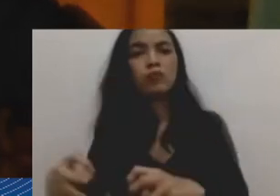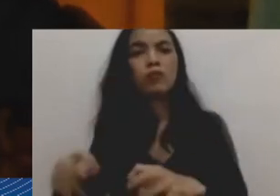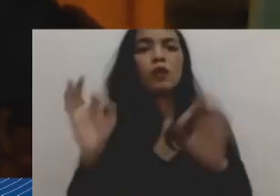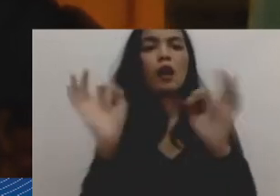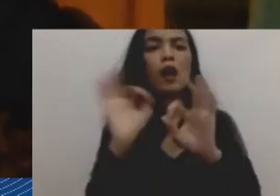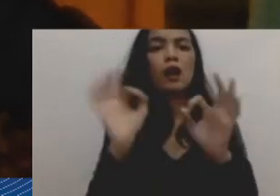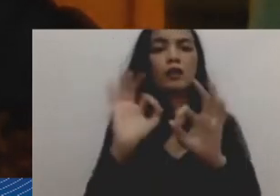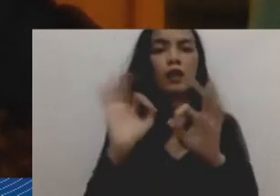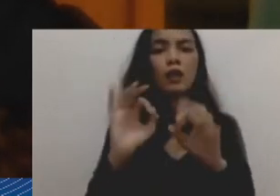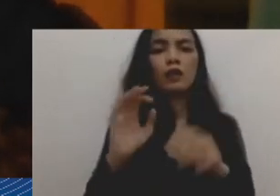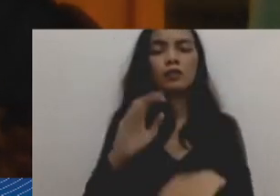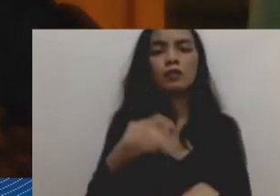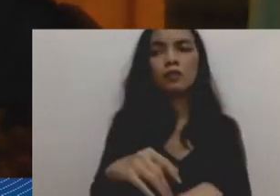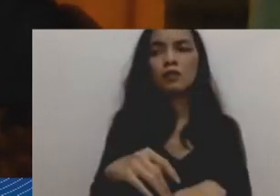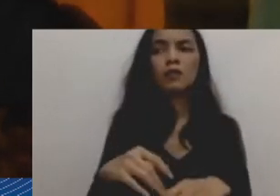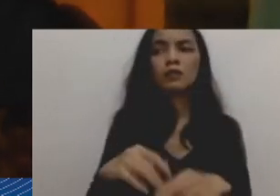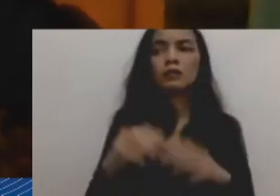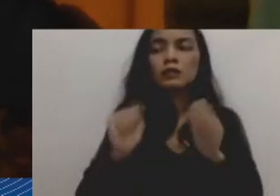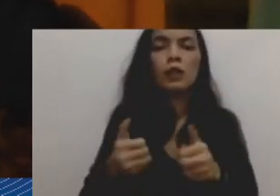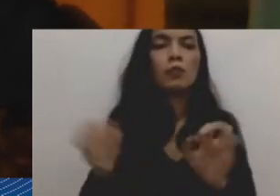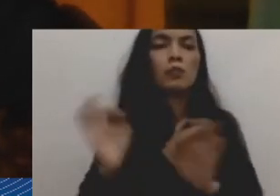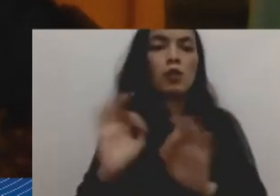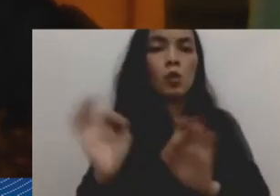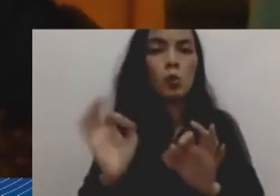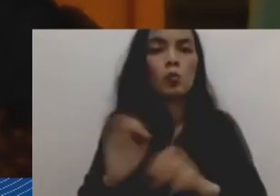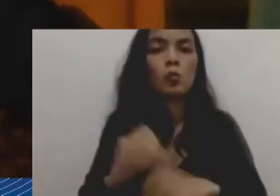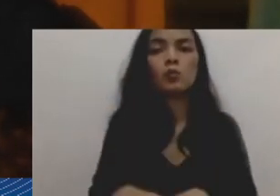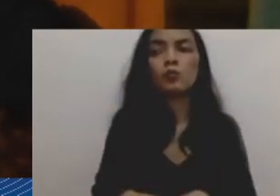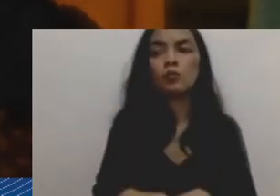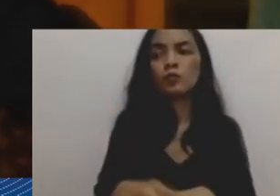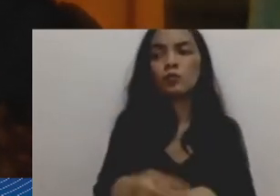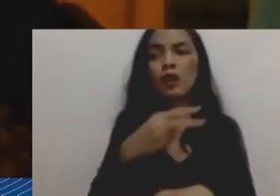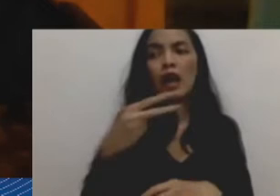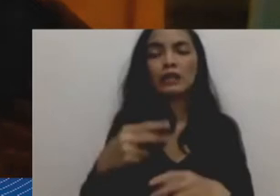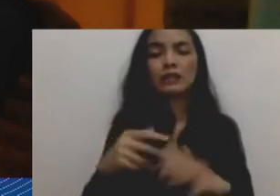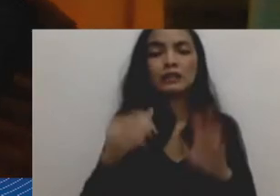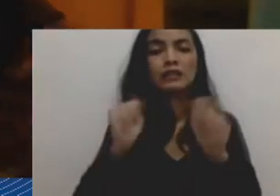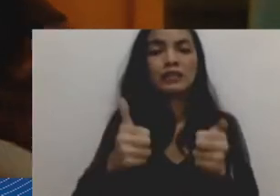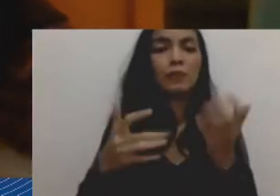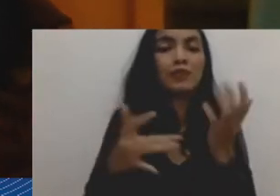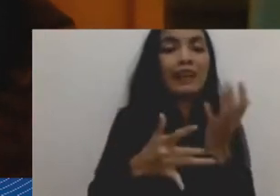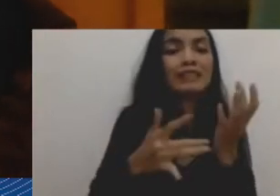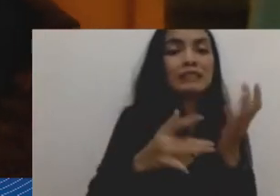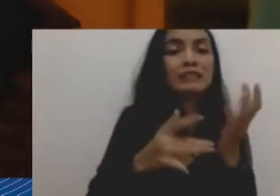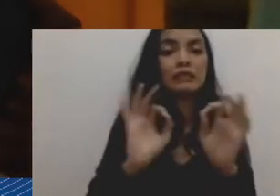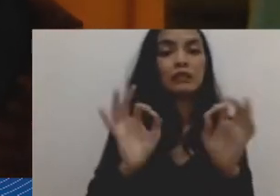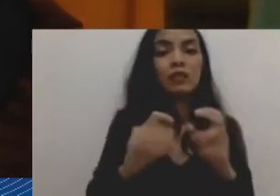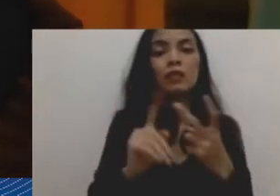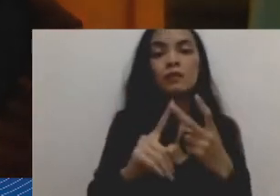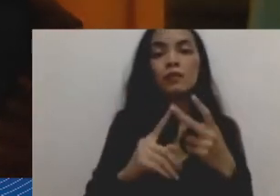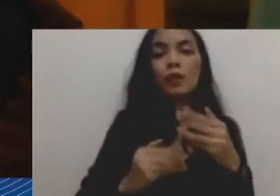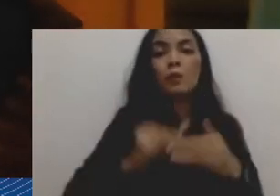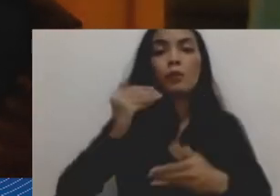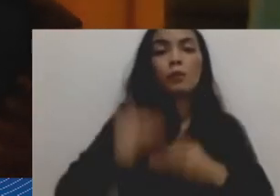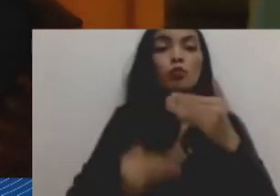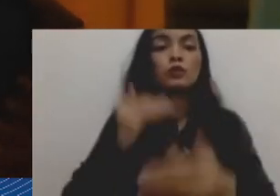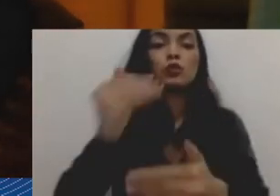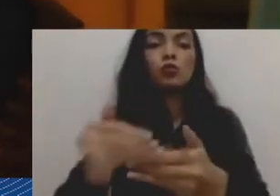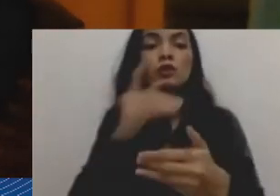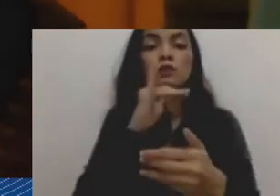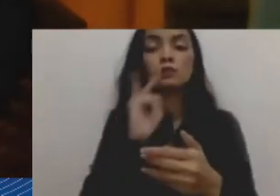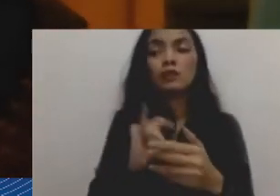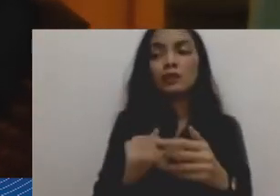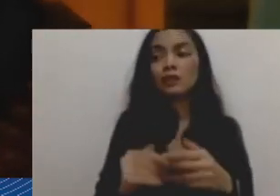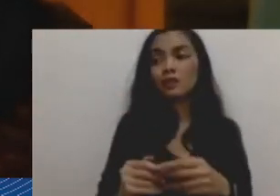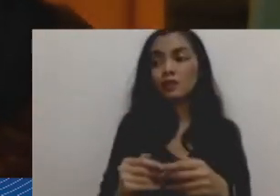itu direvisi. Jadi secara teknis memang belum ada kesiapan teknis. Dan secara prosedur butuh waktu memindahkan